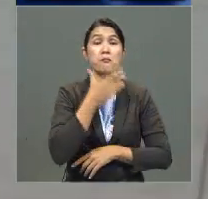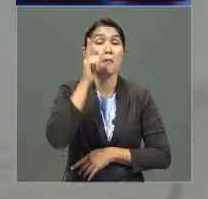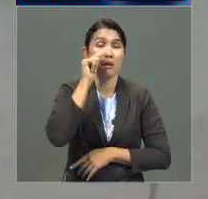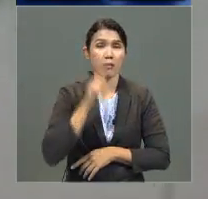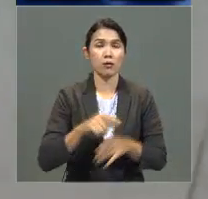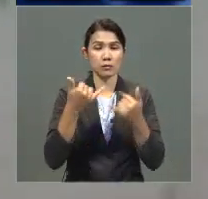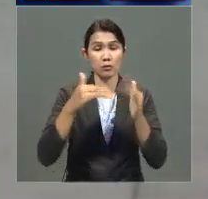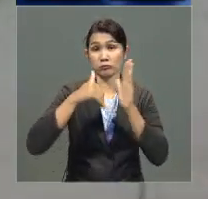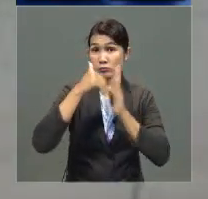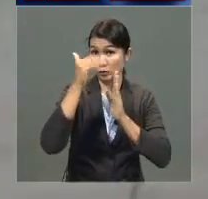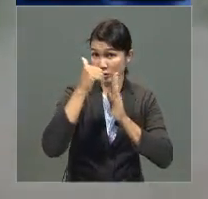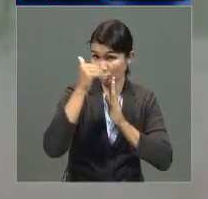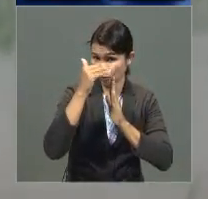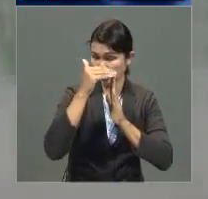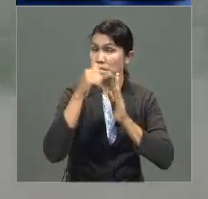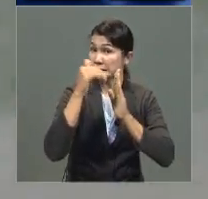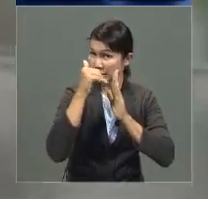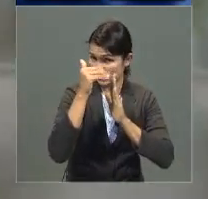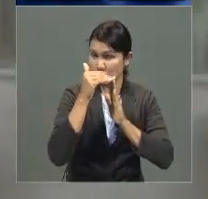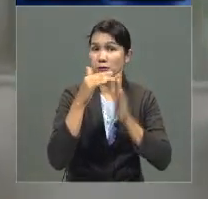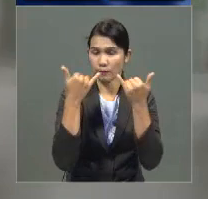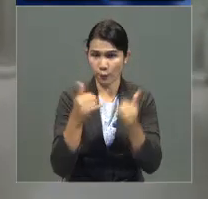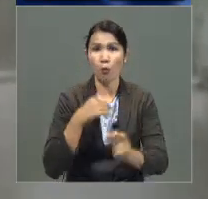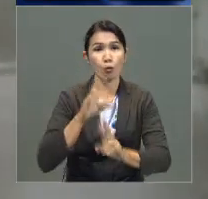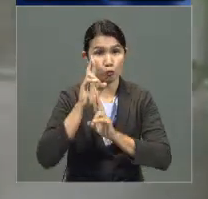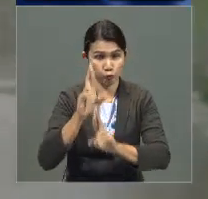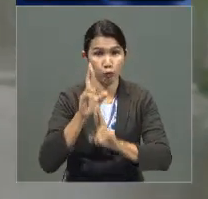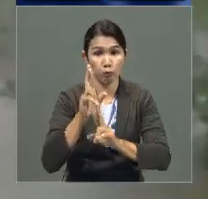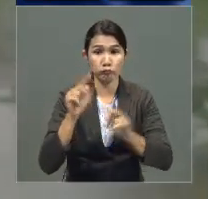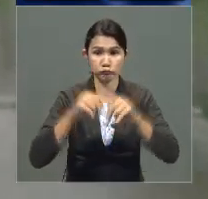คนที่อยู่ภาคเหนือตอนบนนะฮะก็ต้องเฝ้าระวังสถานการณ์ฝนต่อไปนะฮะ